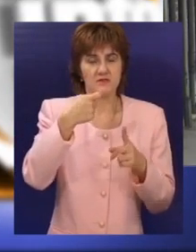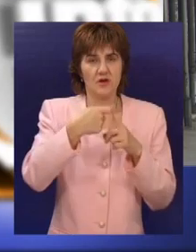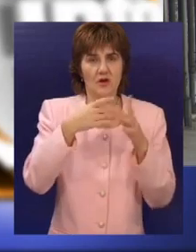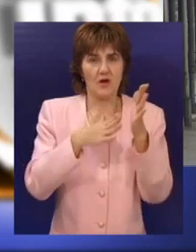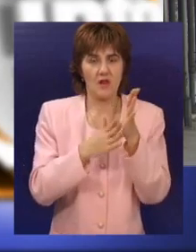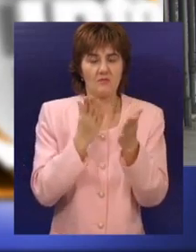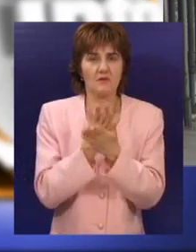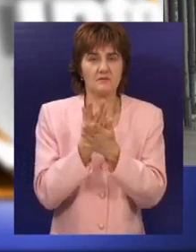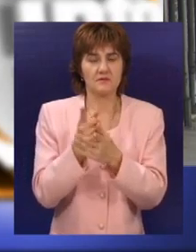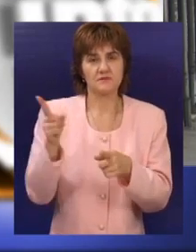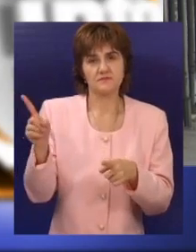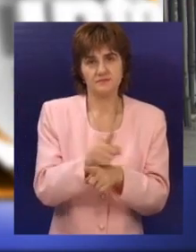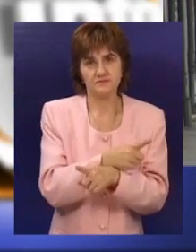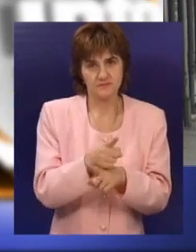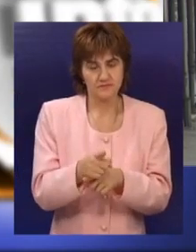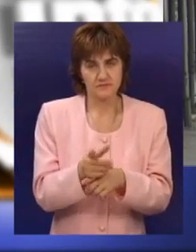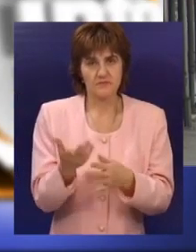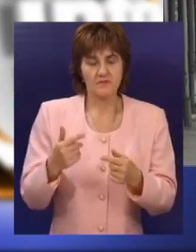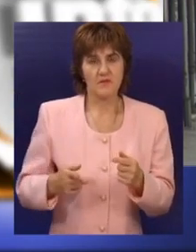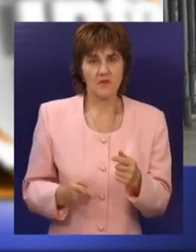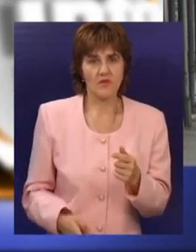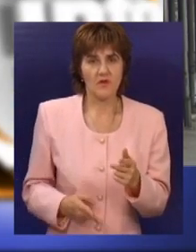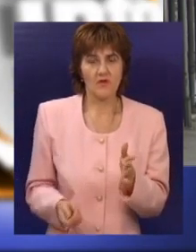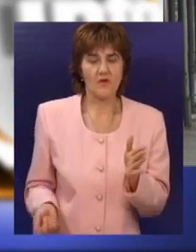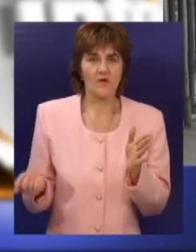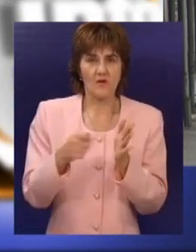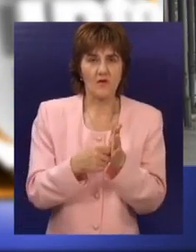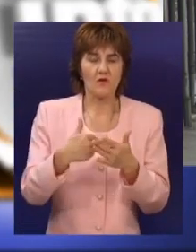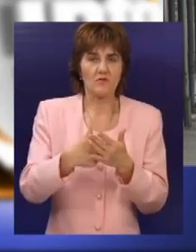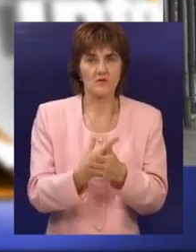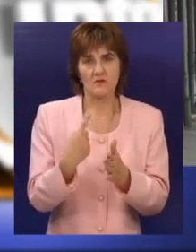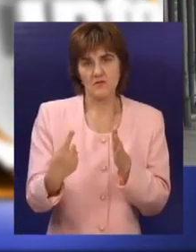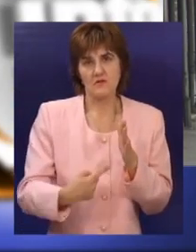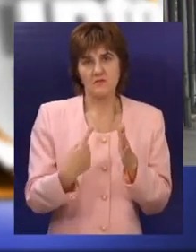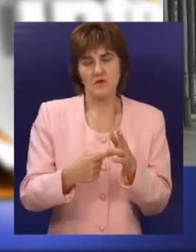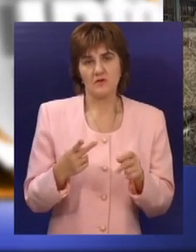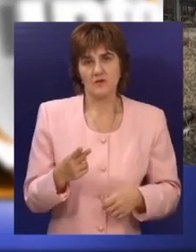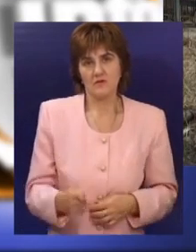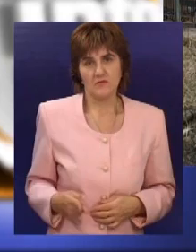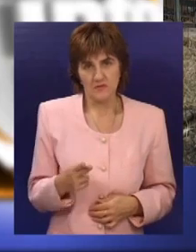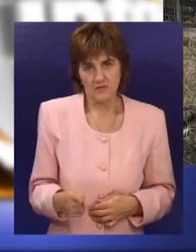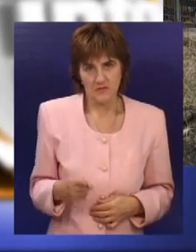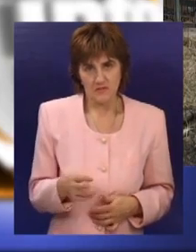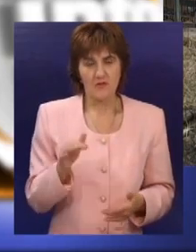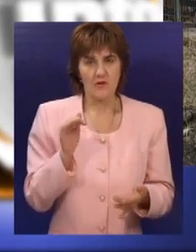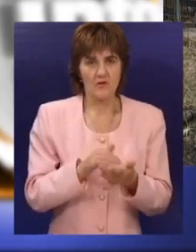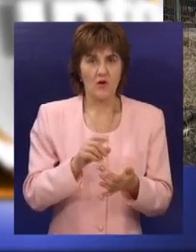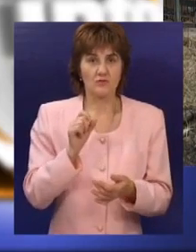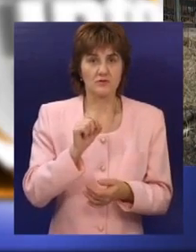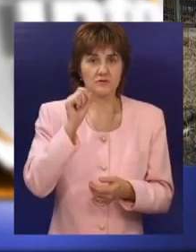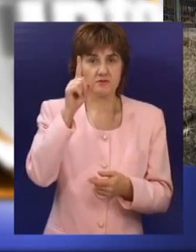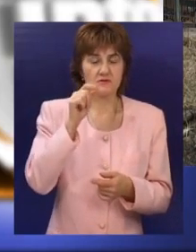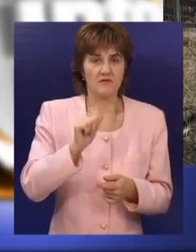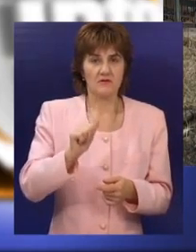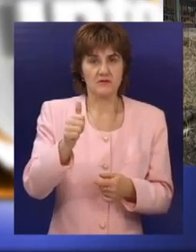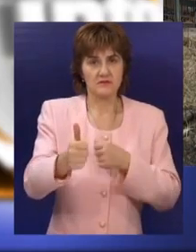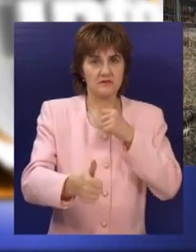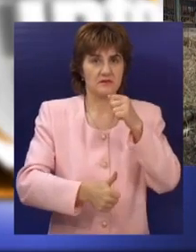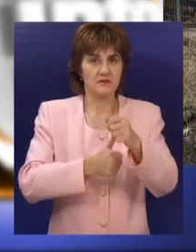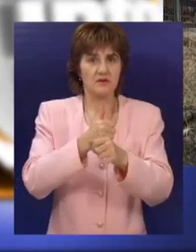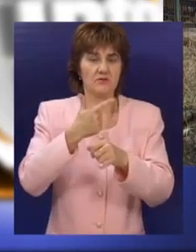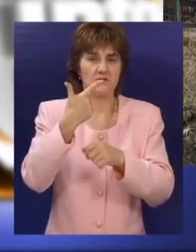km. U tom pravcu Železnice Srbije su već krenule u nabavku novih dizel motornih vozova. Očekuje se nabavka 12 u narednih godinu